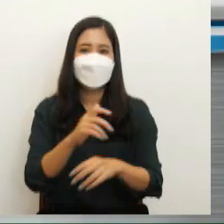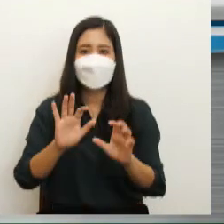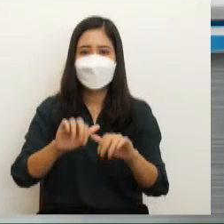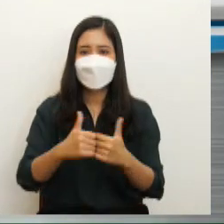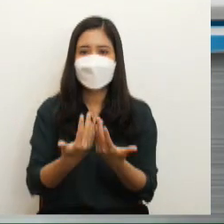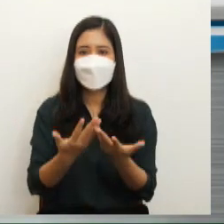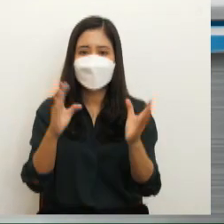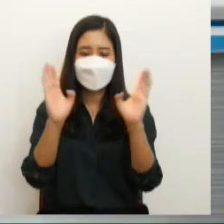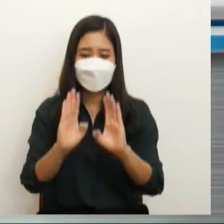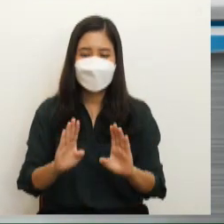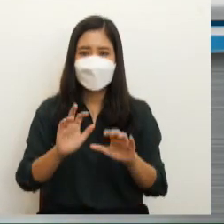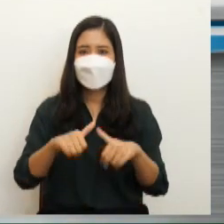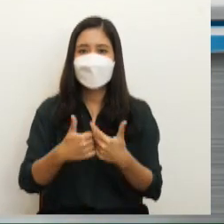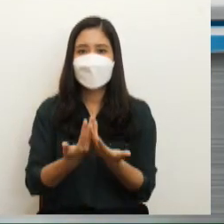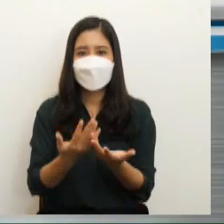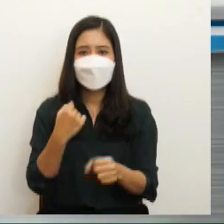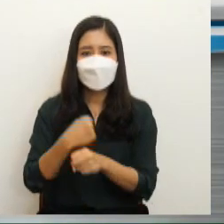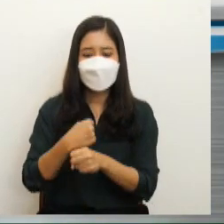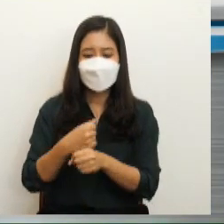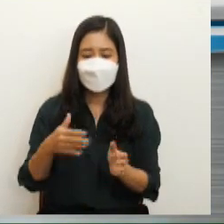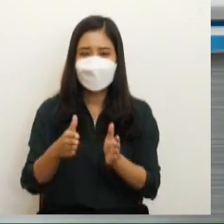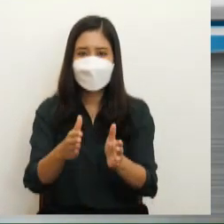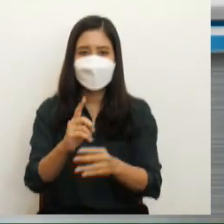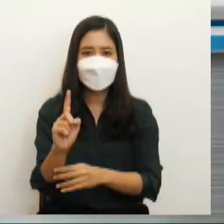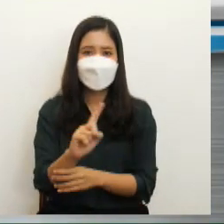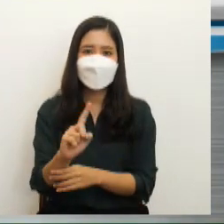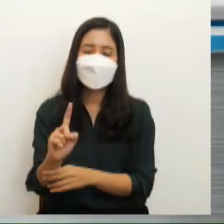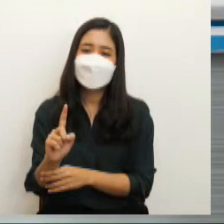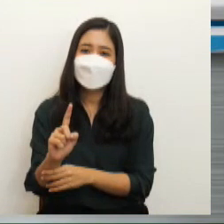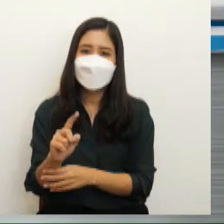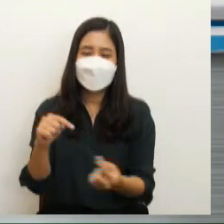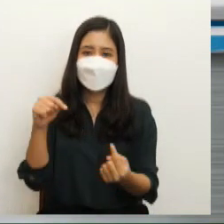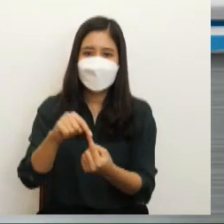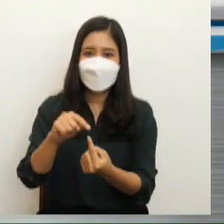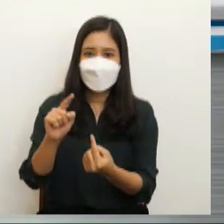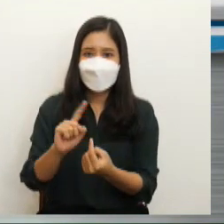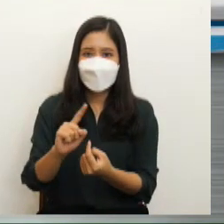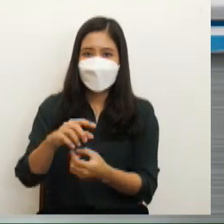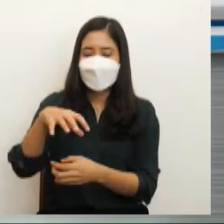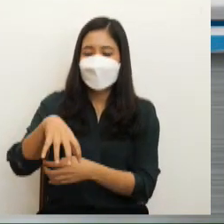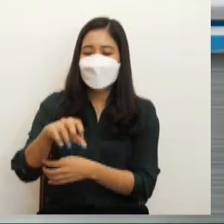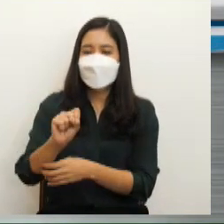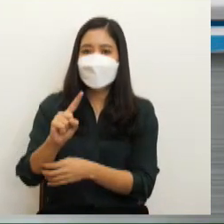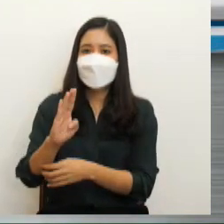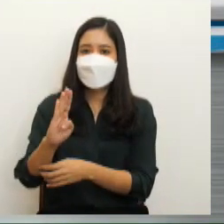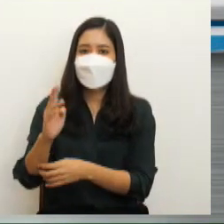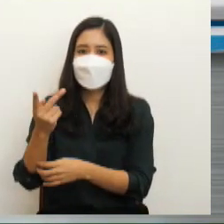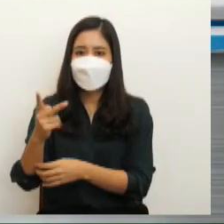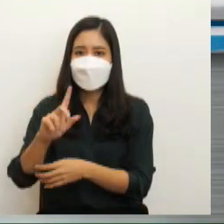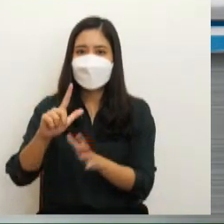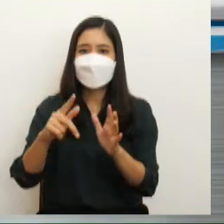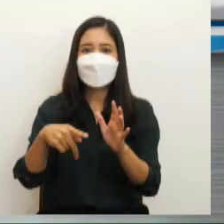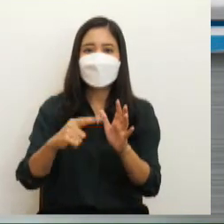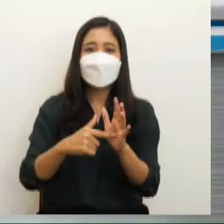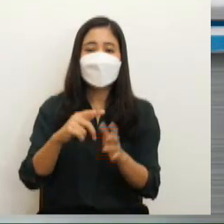รูปแบบและการดำเนินการเป็นไปแล้วอย่างไรบ้างในฐานะของประธานศูนย์สบคสท.ท่านปลัดมีเรื่องมาเล่า